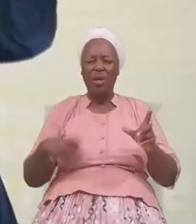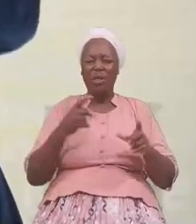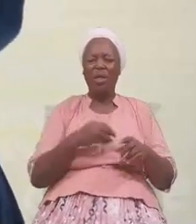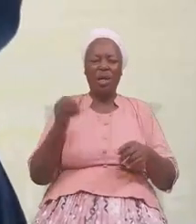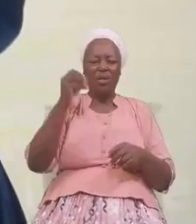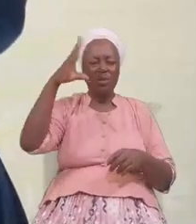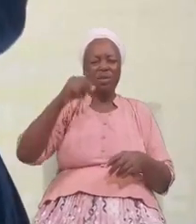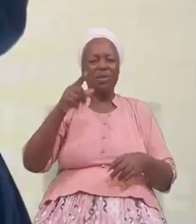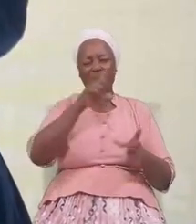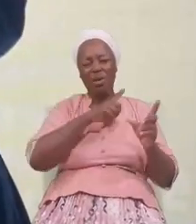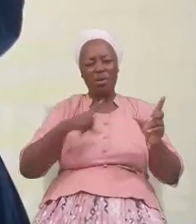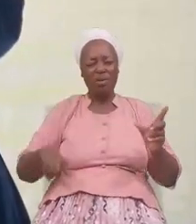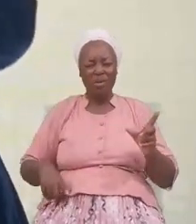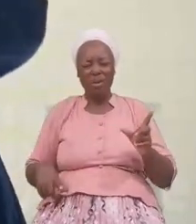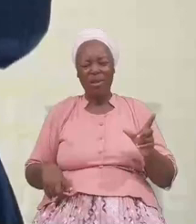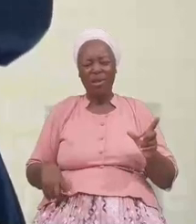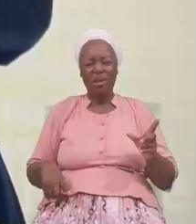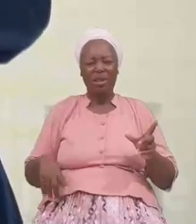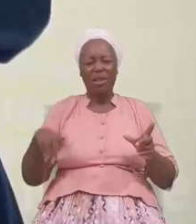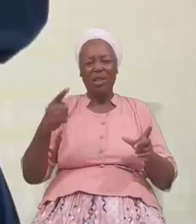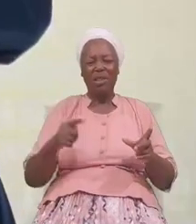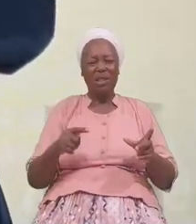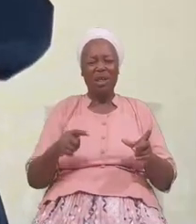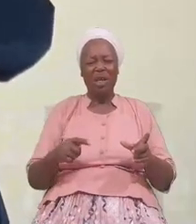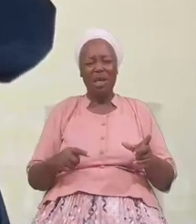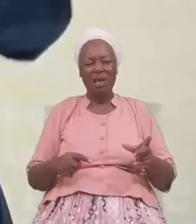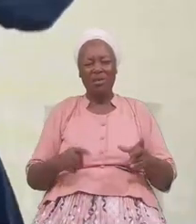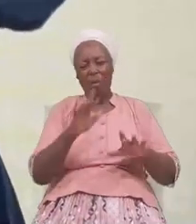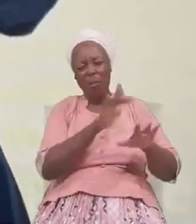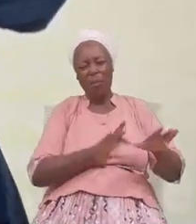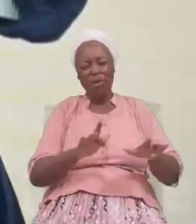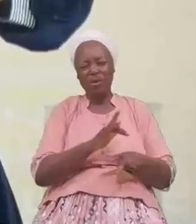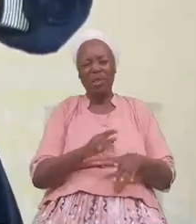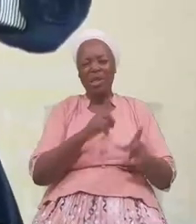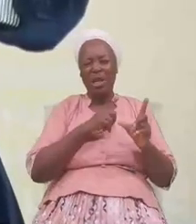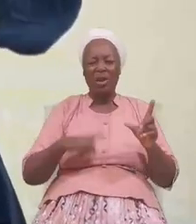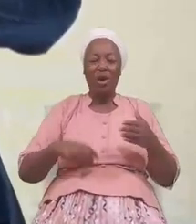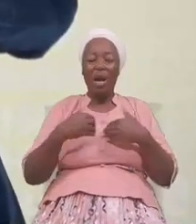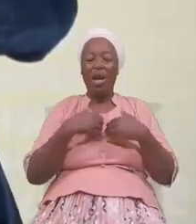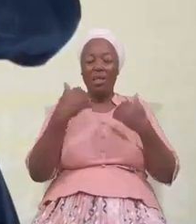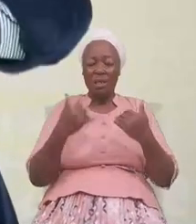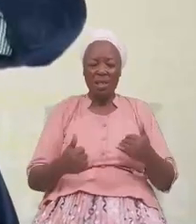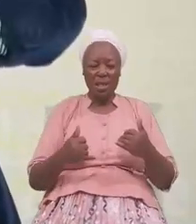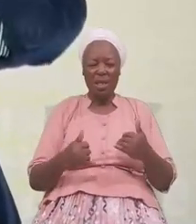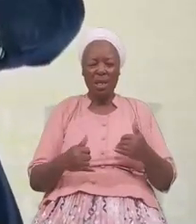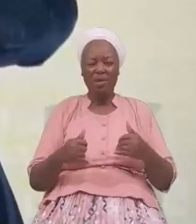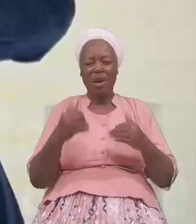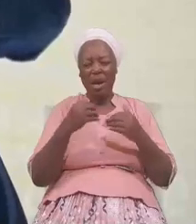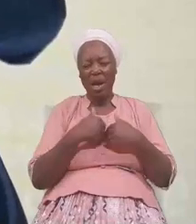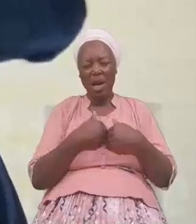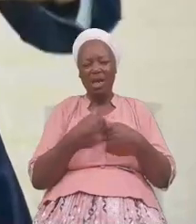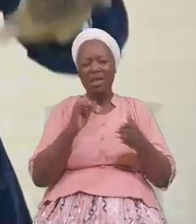gracieux, le Seigneur compatissant, dans sa compassion et dans